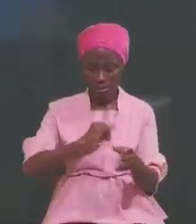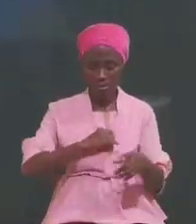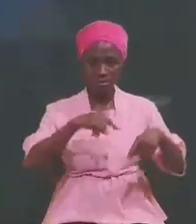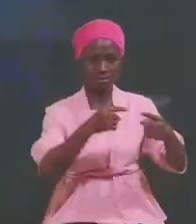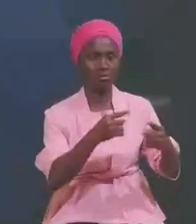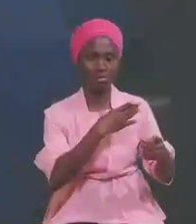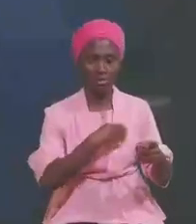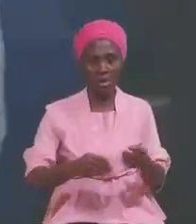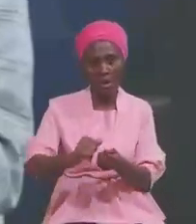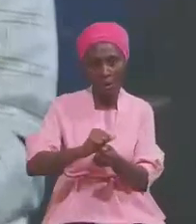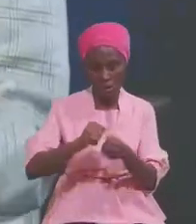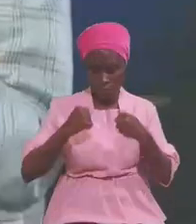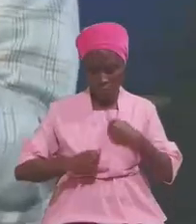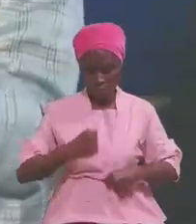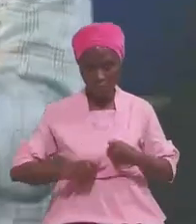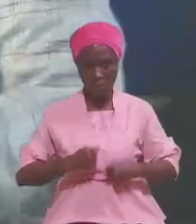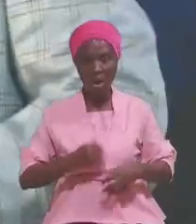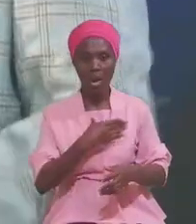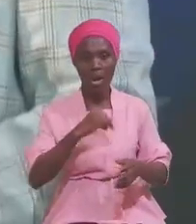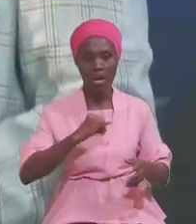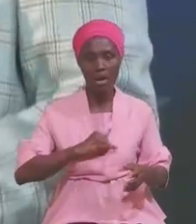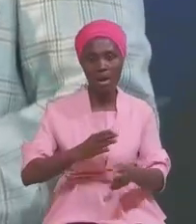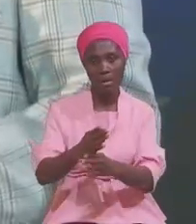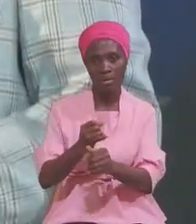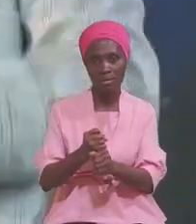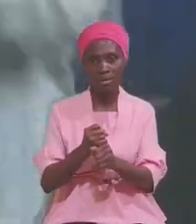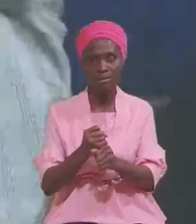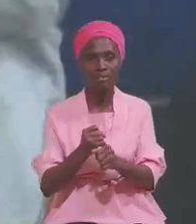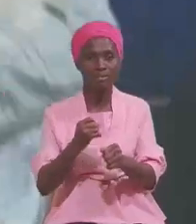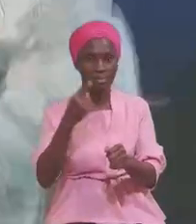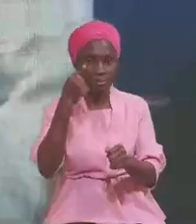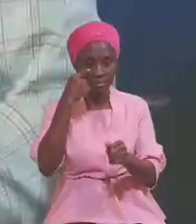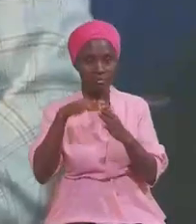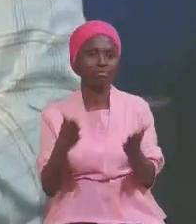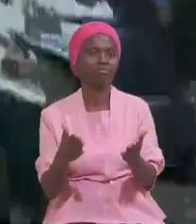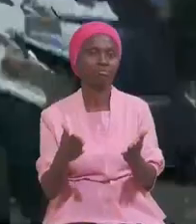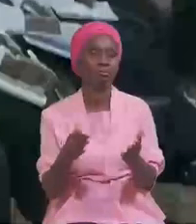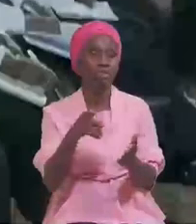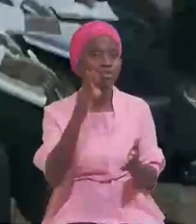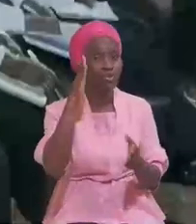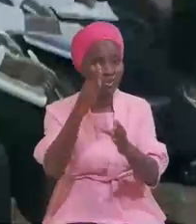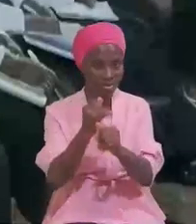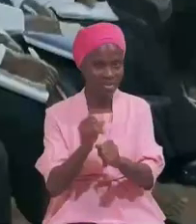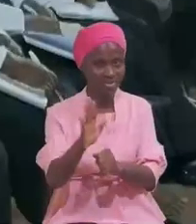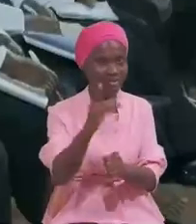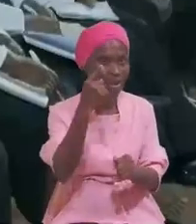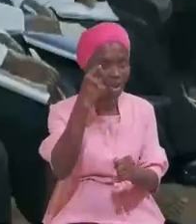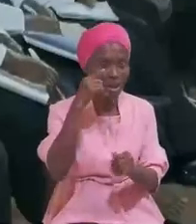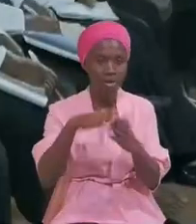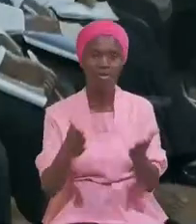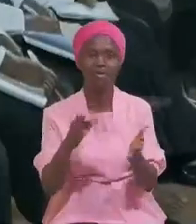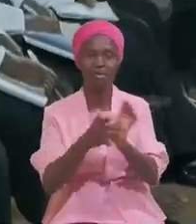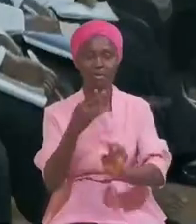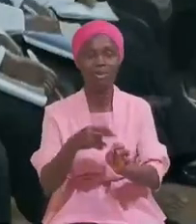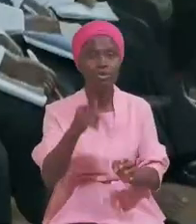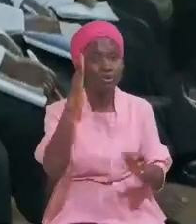j'ai recouvré la vue. Vous allez recouvrer votre vue. Vous allez avoir votre guérison. Vous